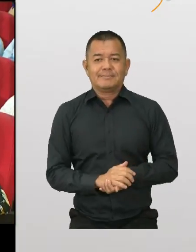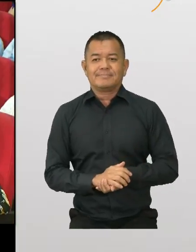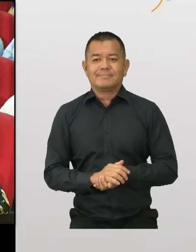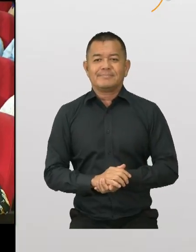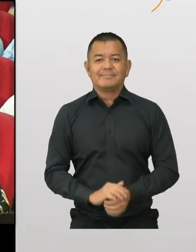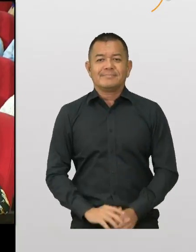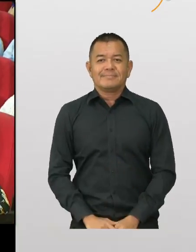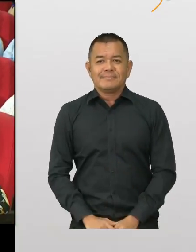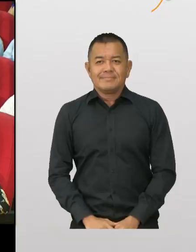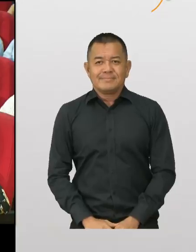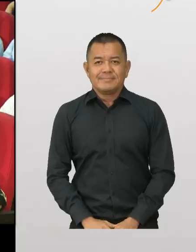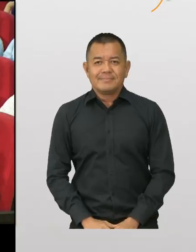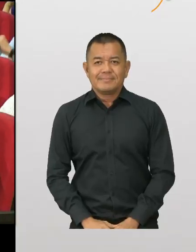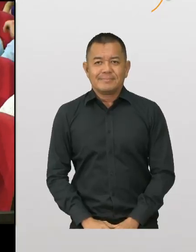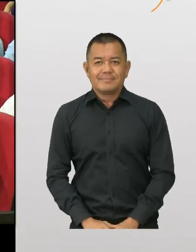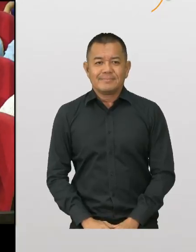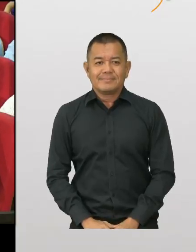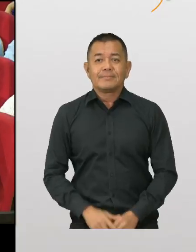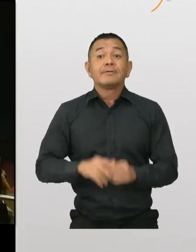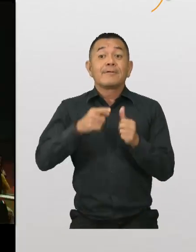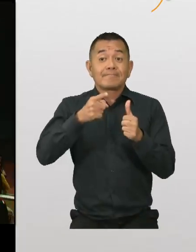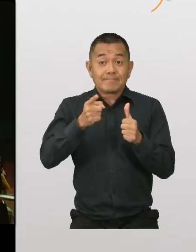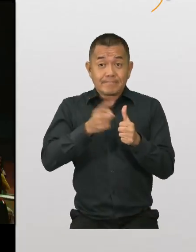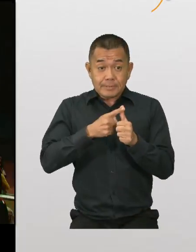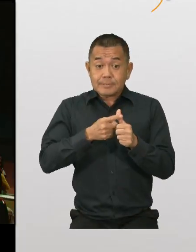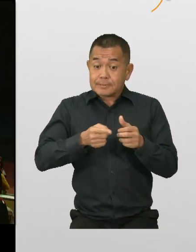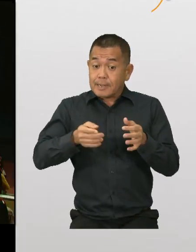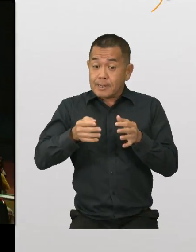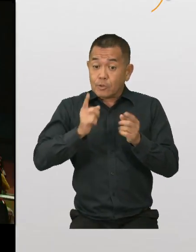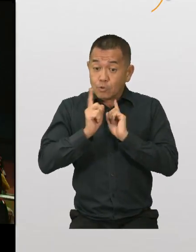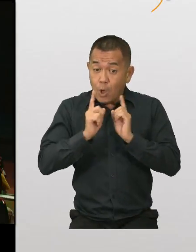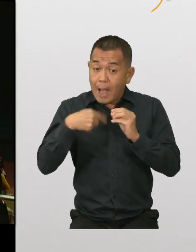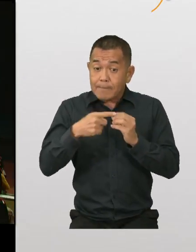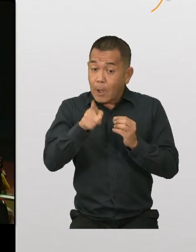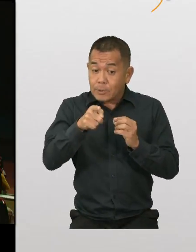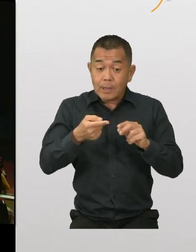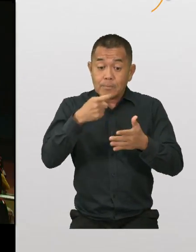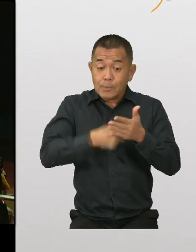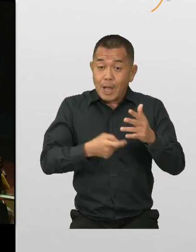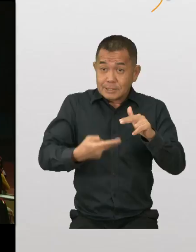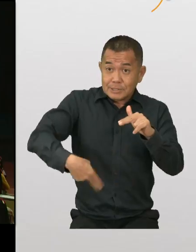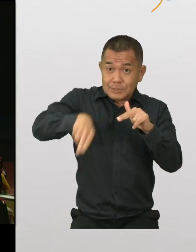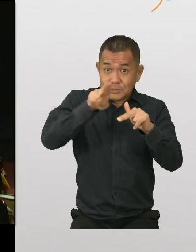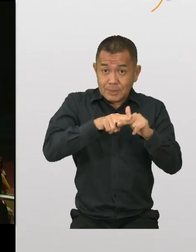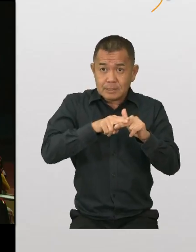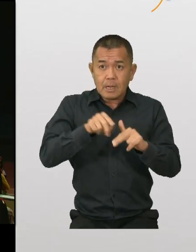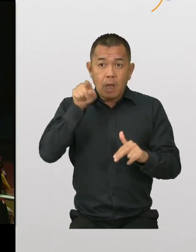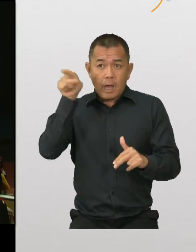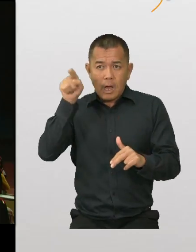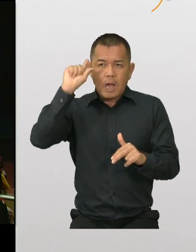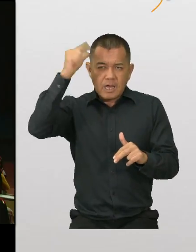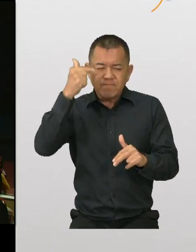首先让我谈物价上涨 First, let me talk about price increases. 一直以来政府都 The 尽力 government has 抑制 tried to 通货 keep